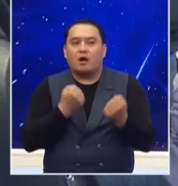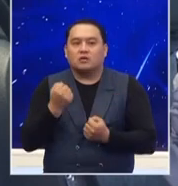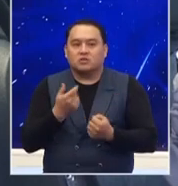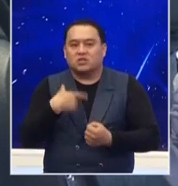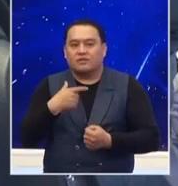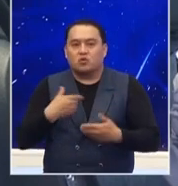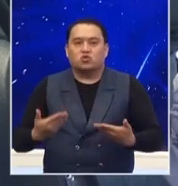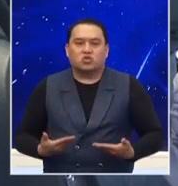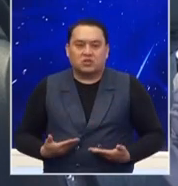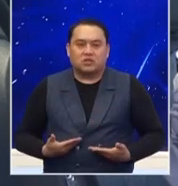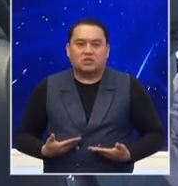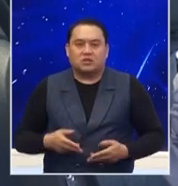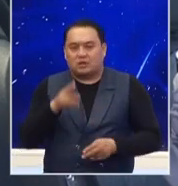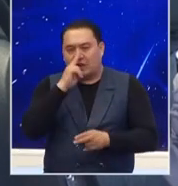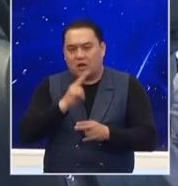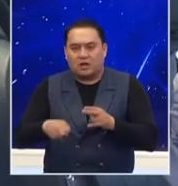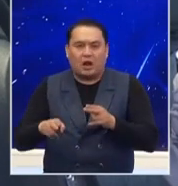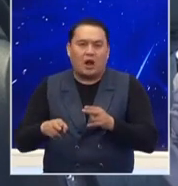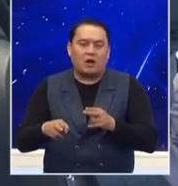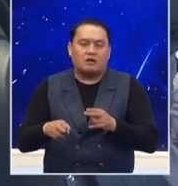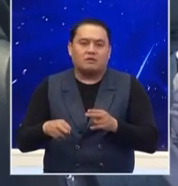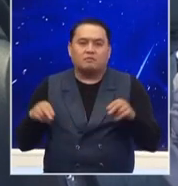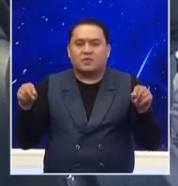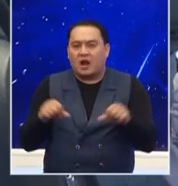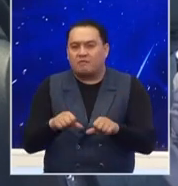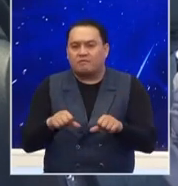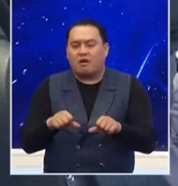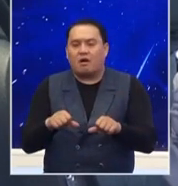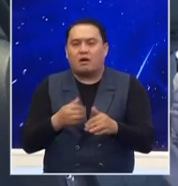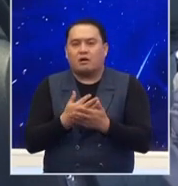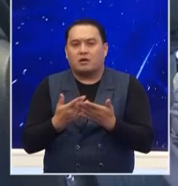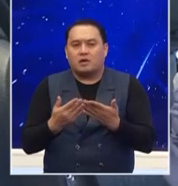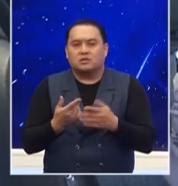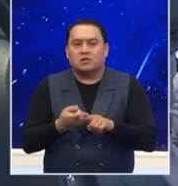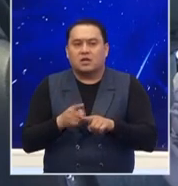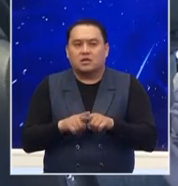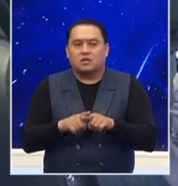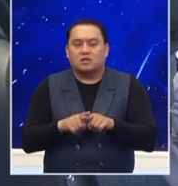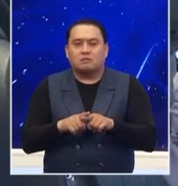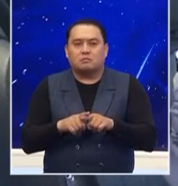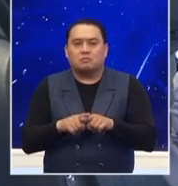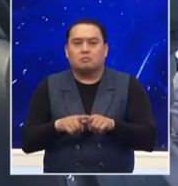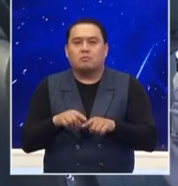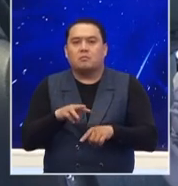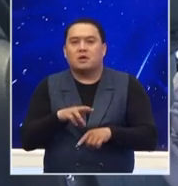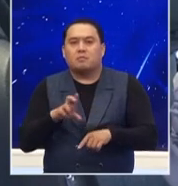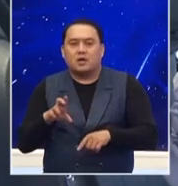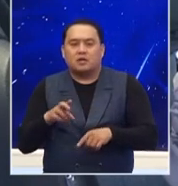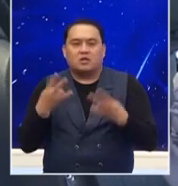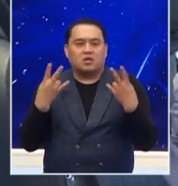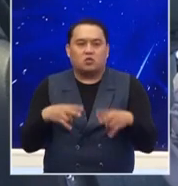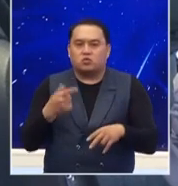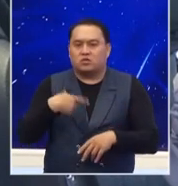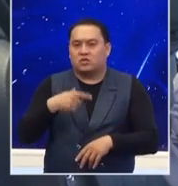свою жизнь теряем удостоверение, водительские права, техпаспорт. Теперь, если с этим приложением, вот, ничего не нужно с